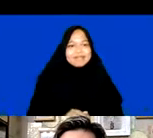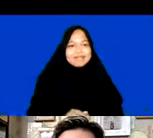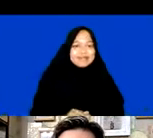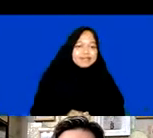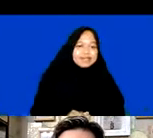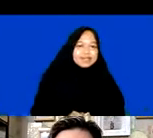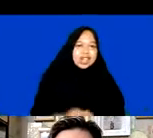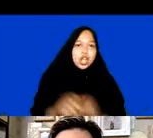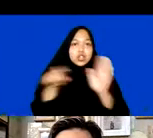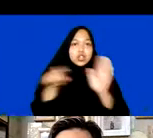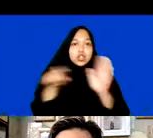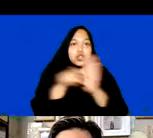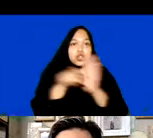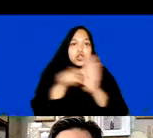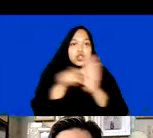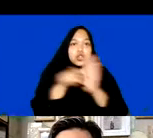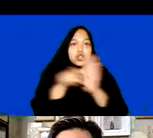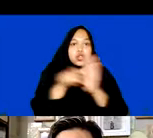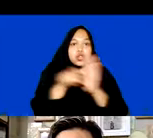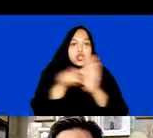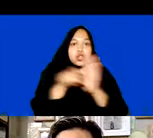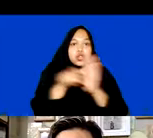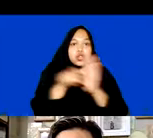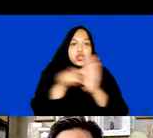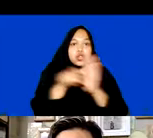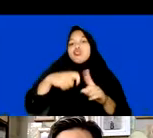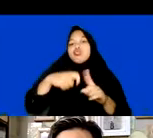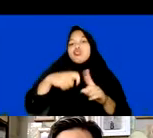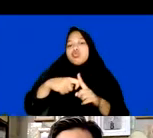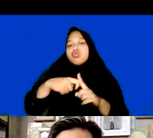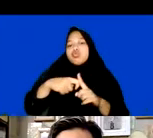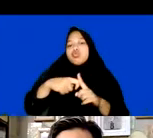contoh buat di